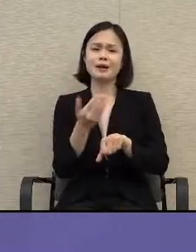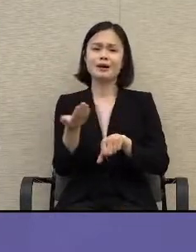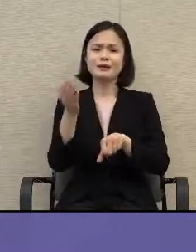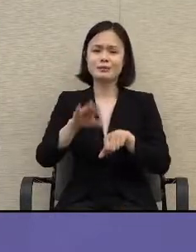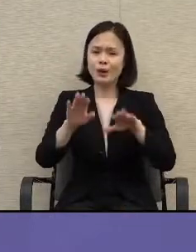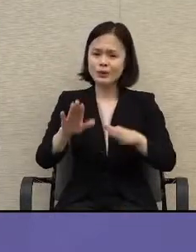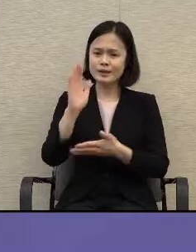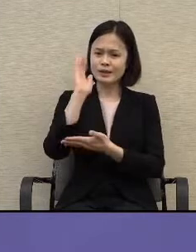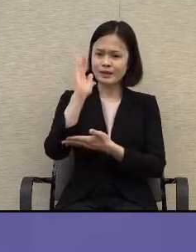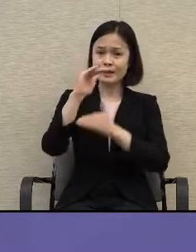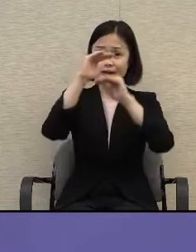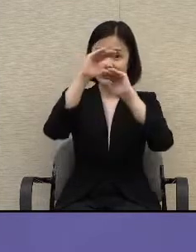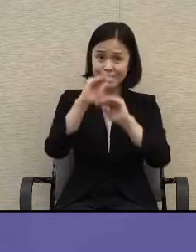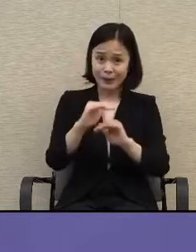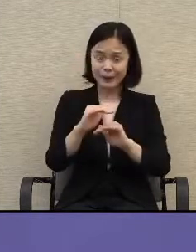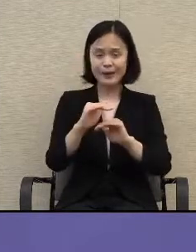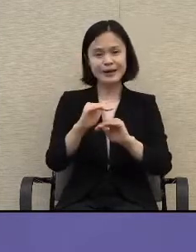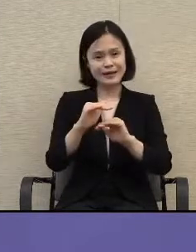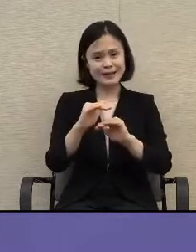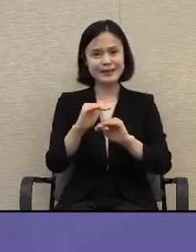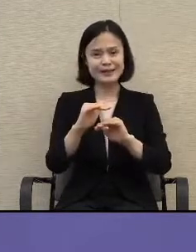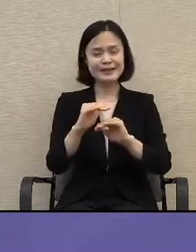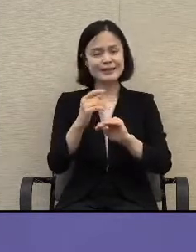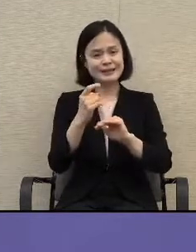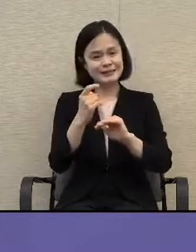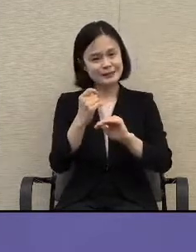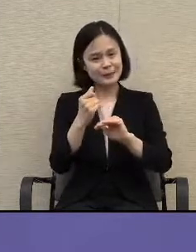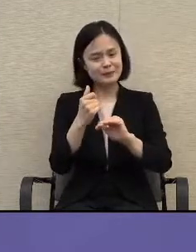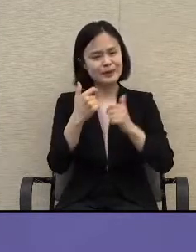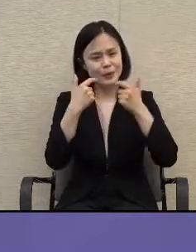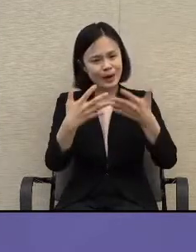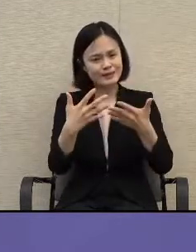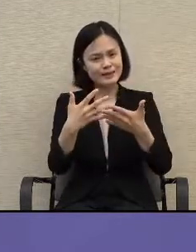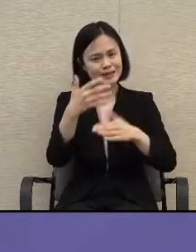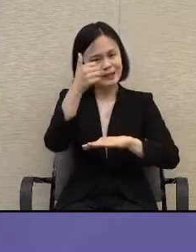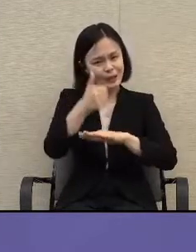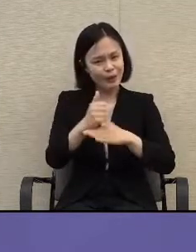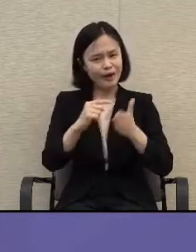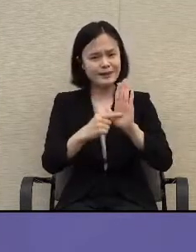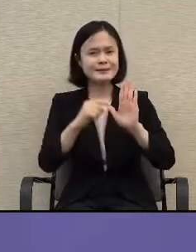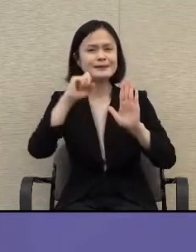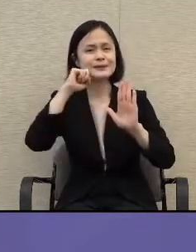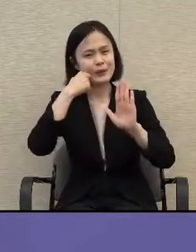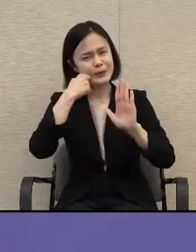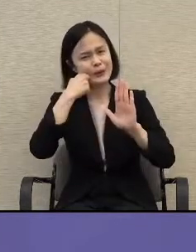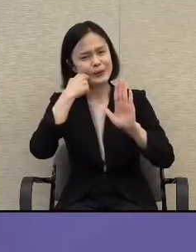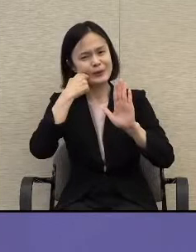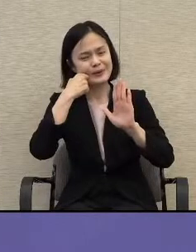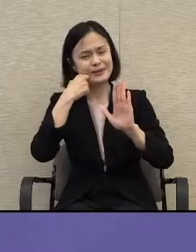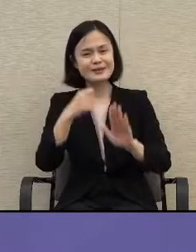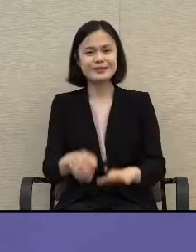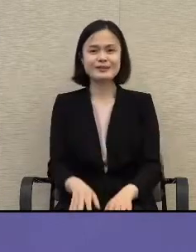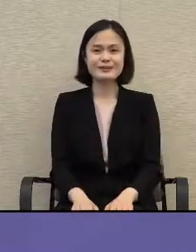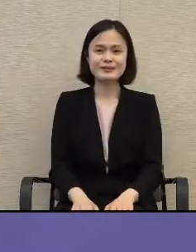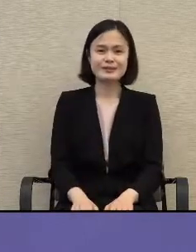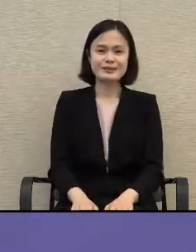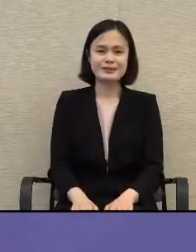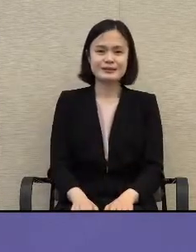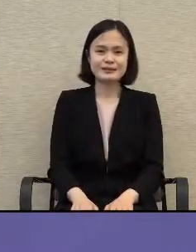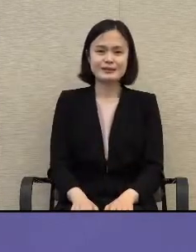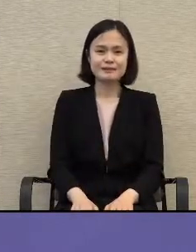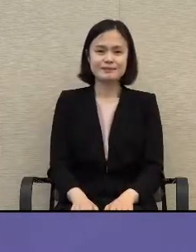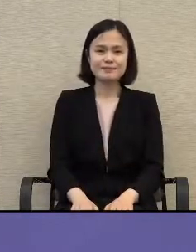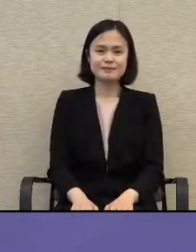내용들은 어떻게 보면 일부 조금 추상적일 수도 있겠다라는 말씀을 미리 드리도록 하겠습니다. 우선